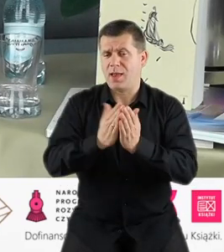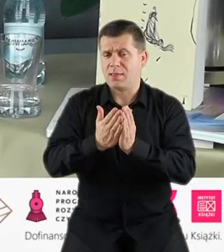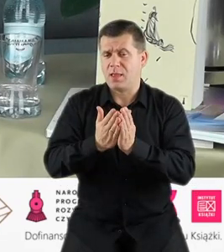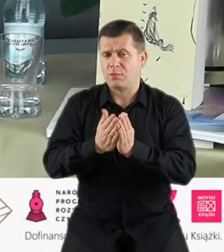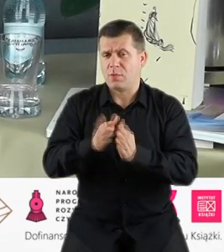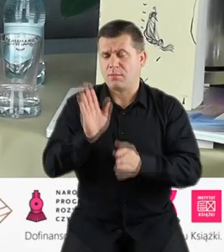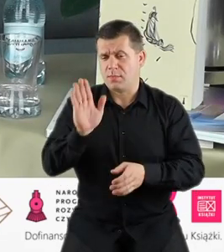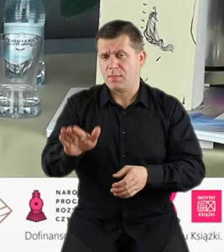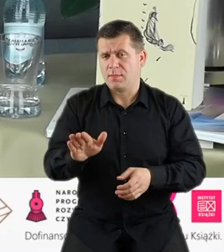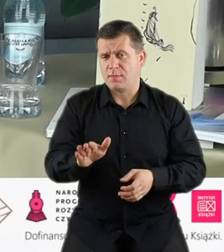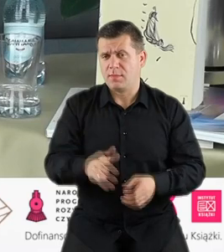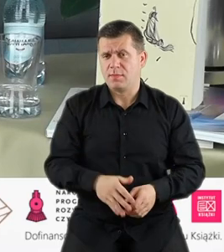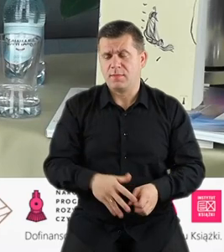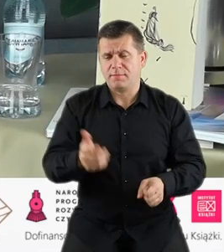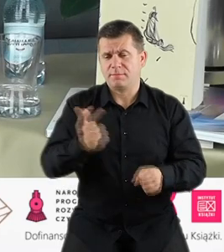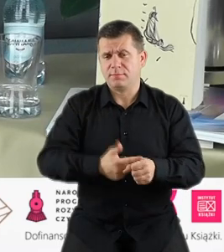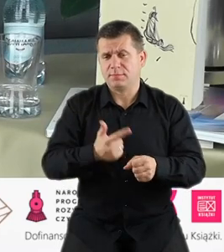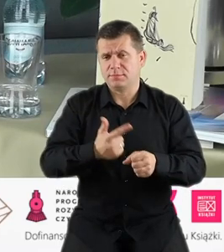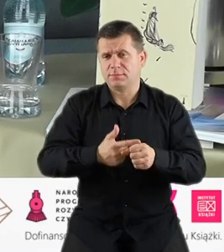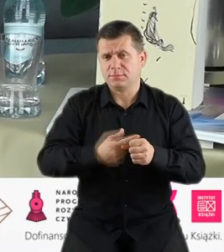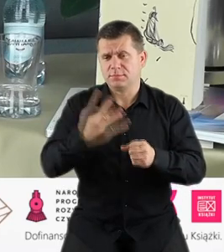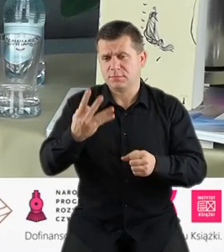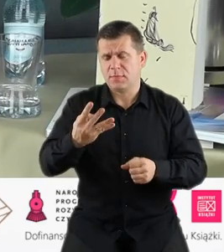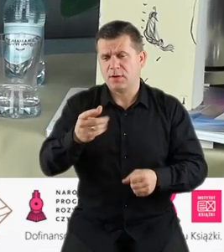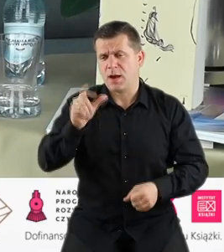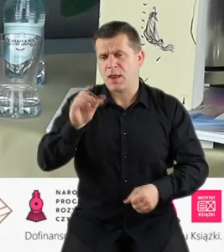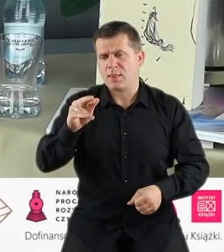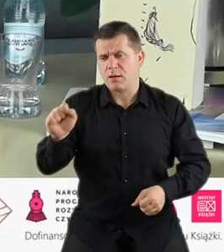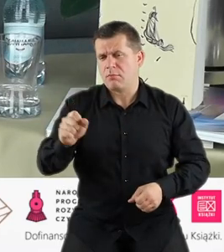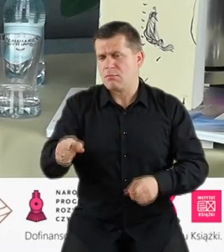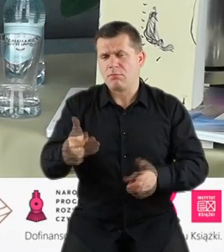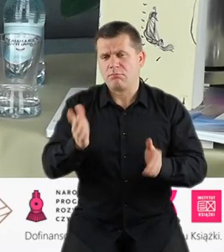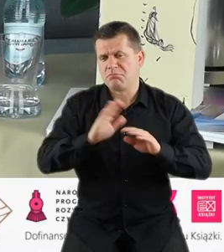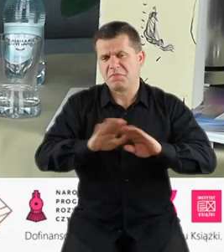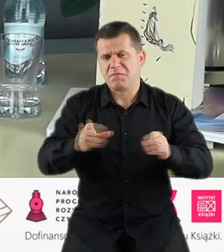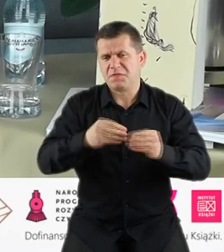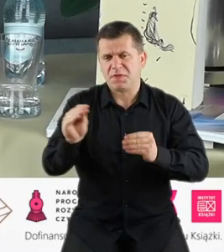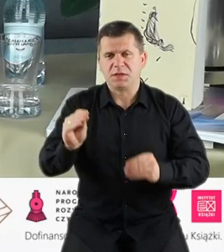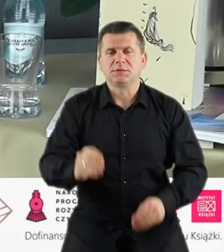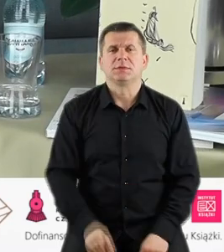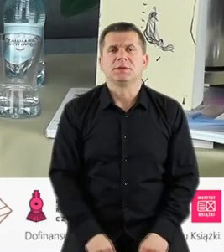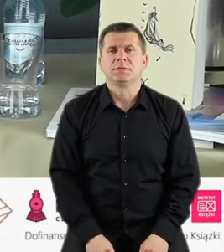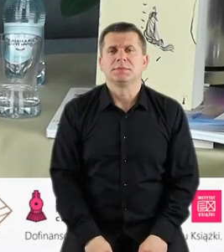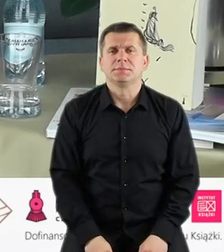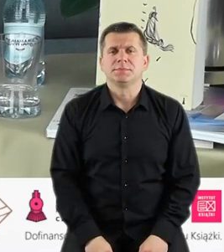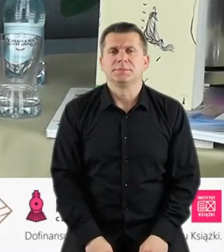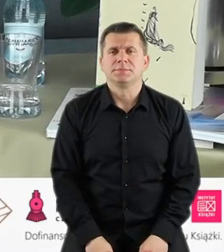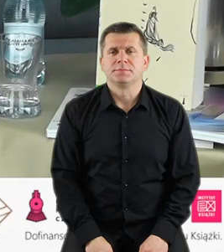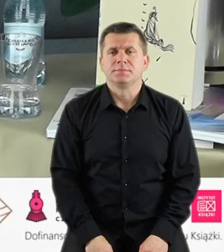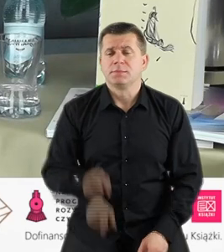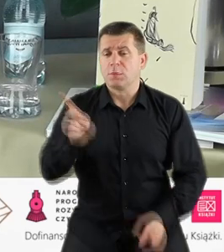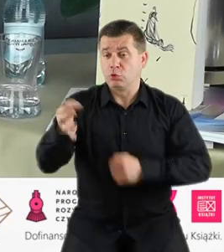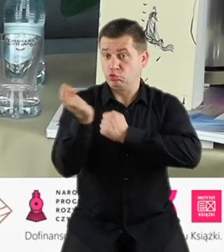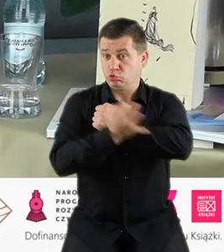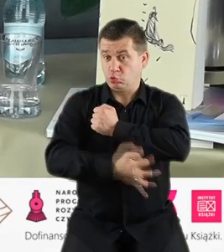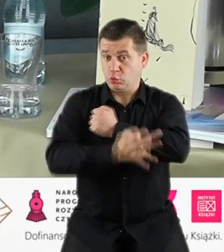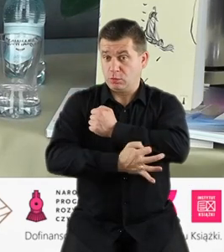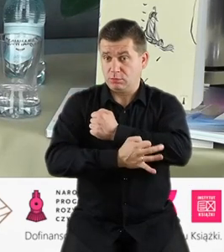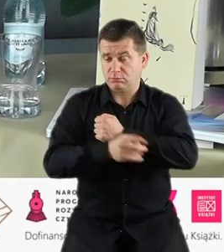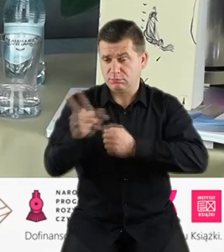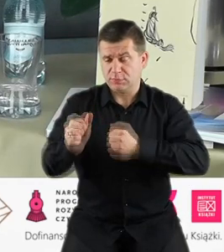tylko 24 litery i nic więcej, kombinacja. Też ten student, który